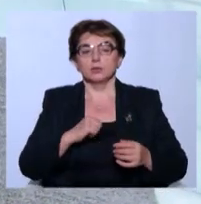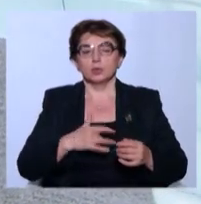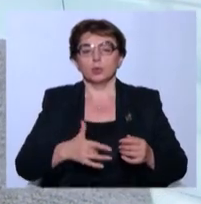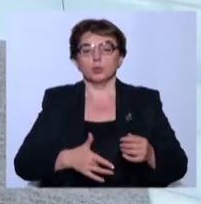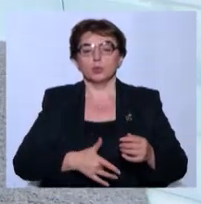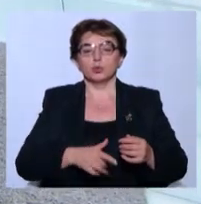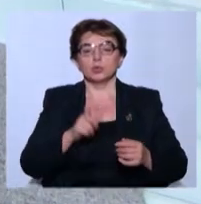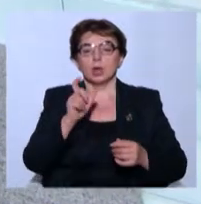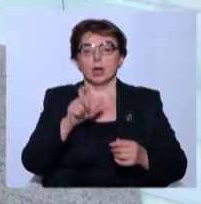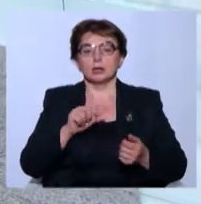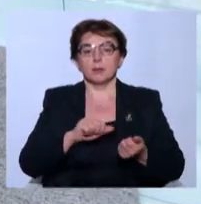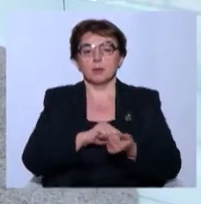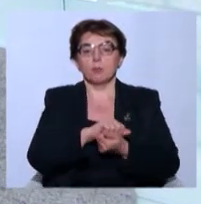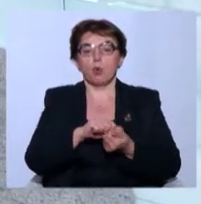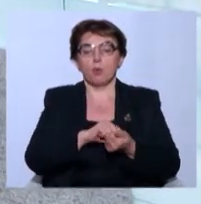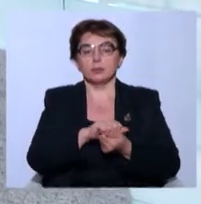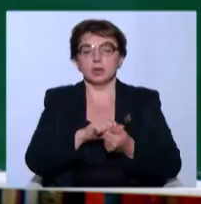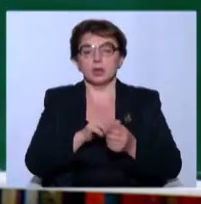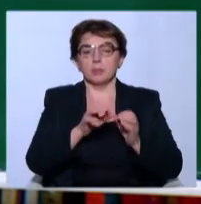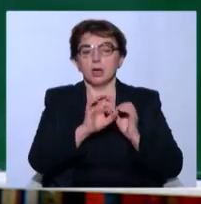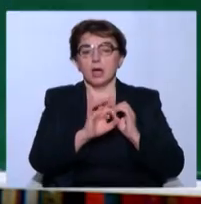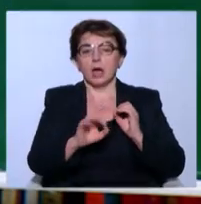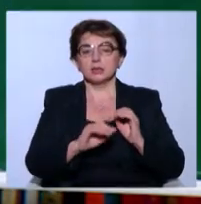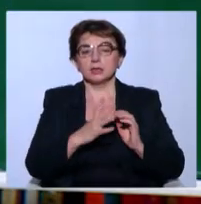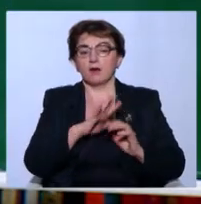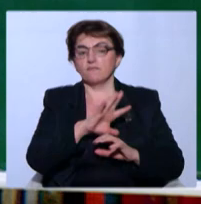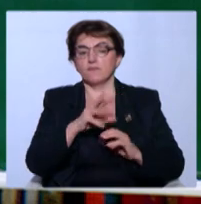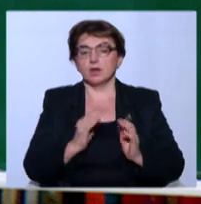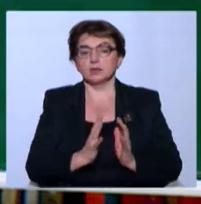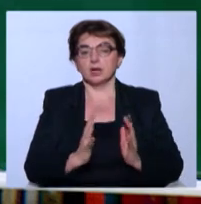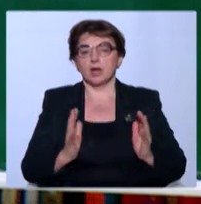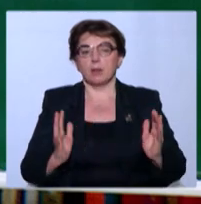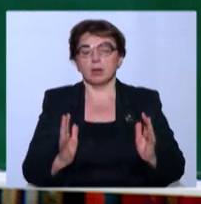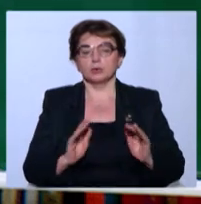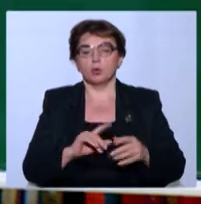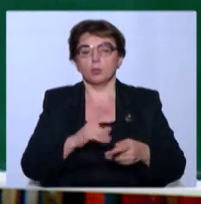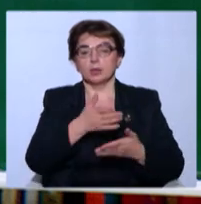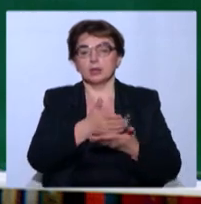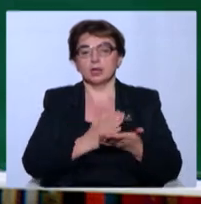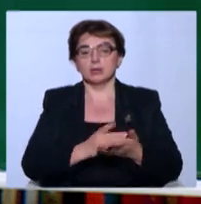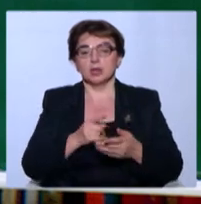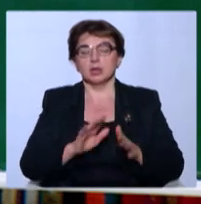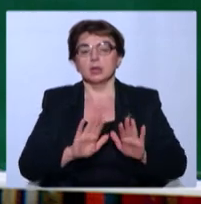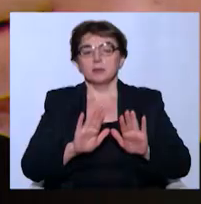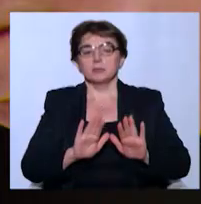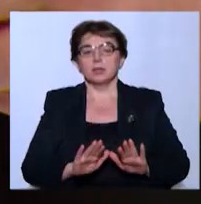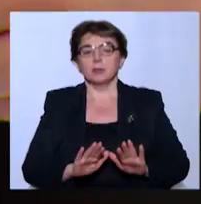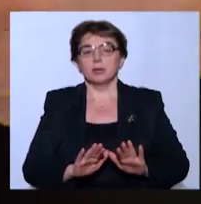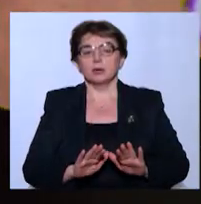ადამიანის მომნელებელი არხის ყველაზე გაფართოვებული ნაწილია და იგი